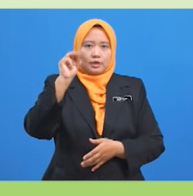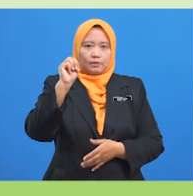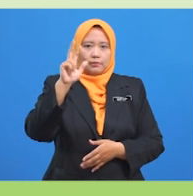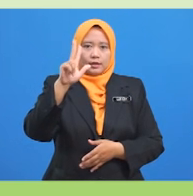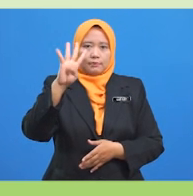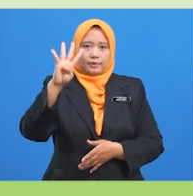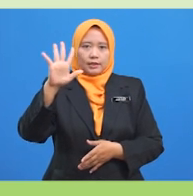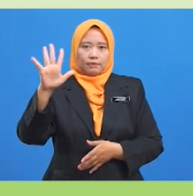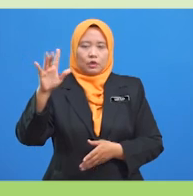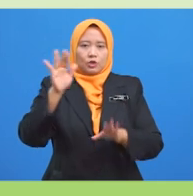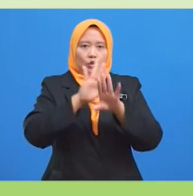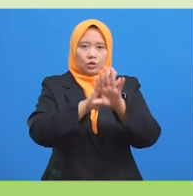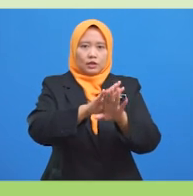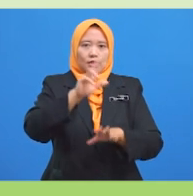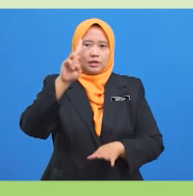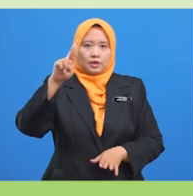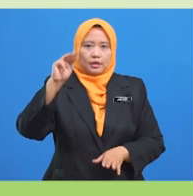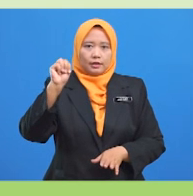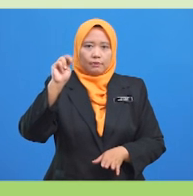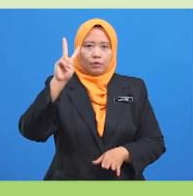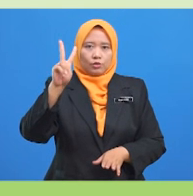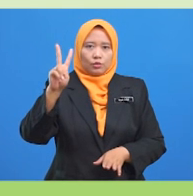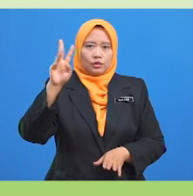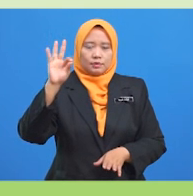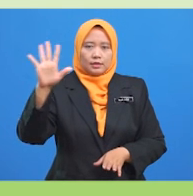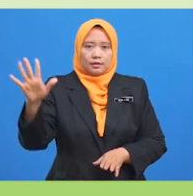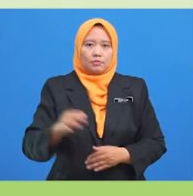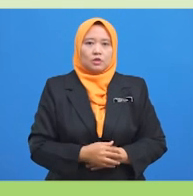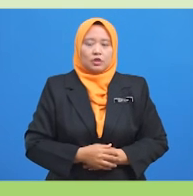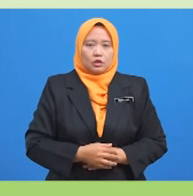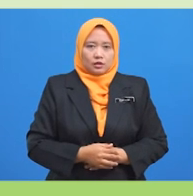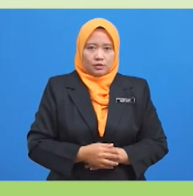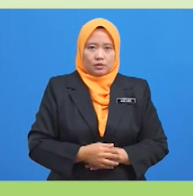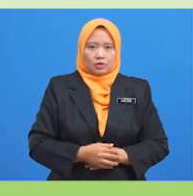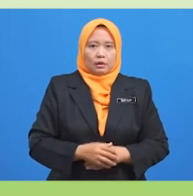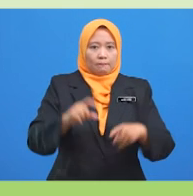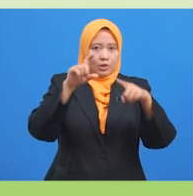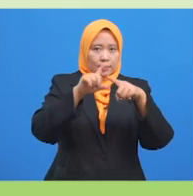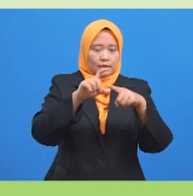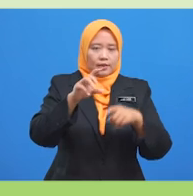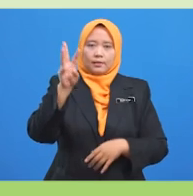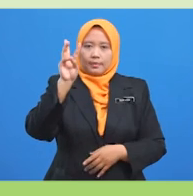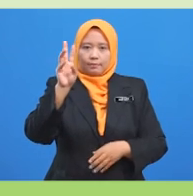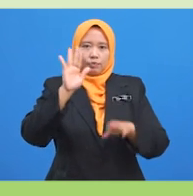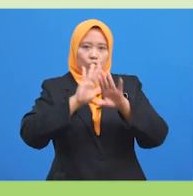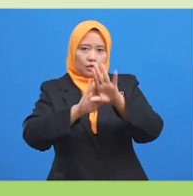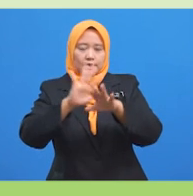RM295 dibahagikan dengan perubahan jumlah keluaran 6 unit tolak 5 unit. Nilai kos